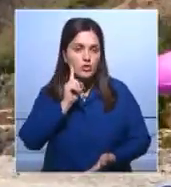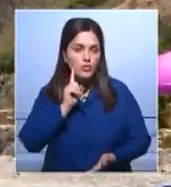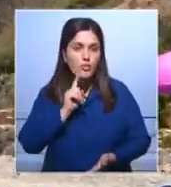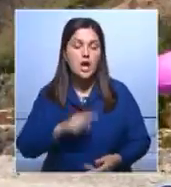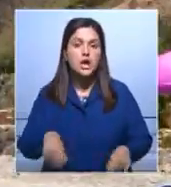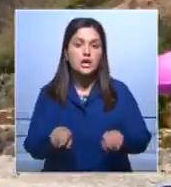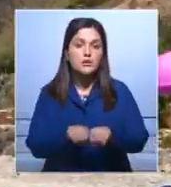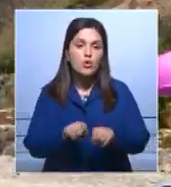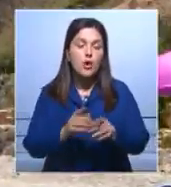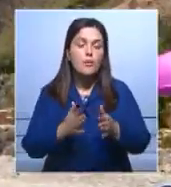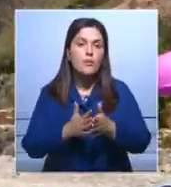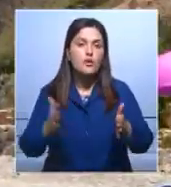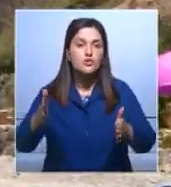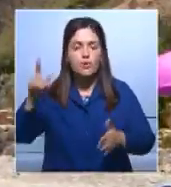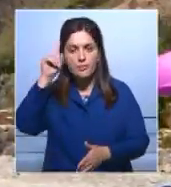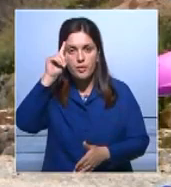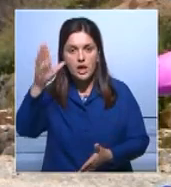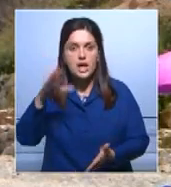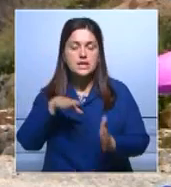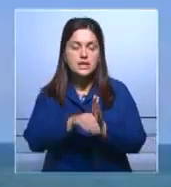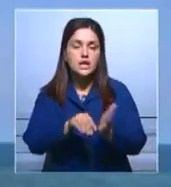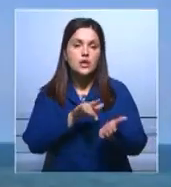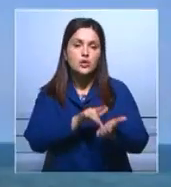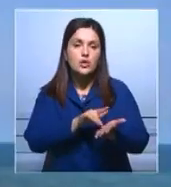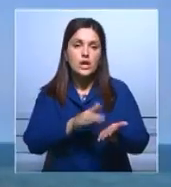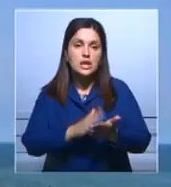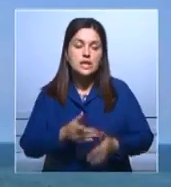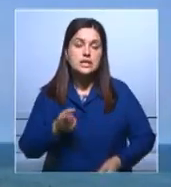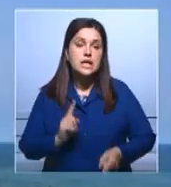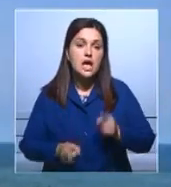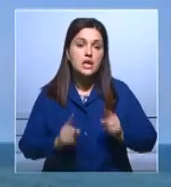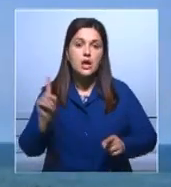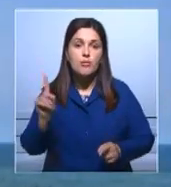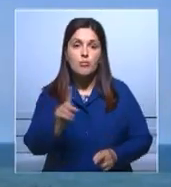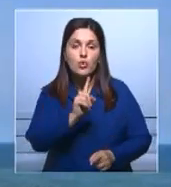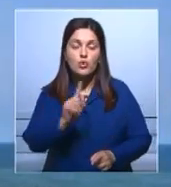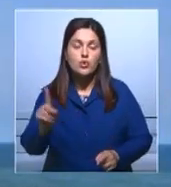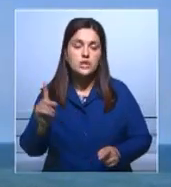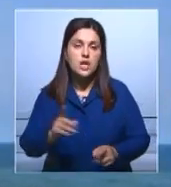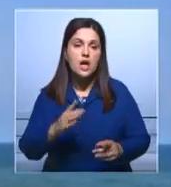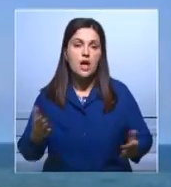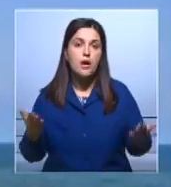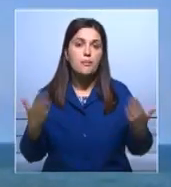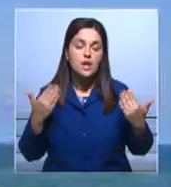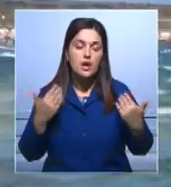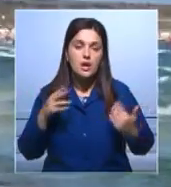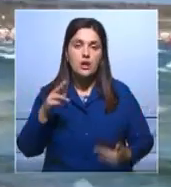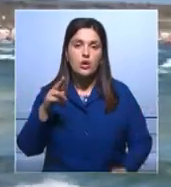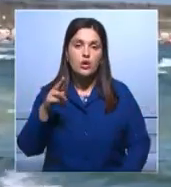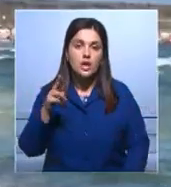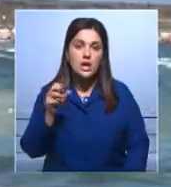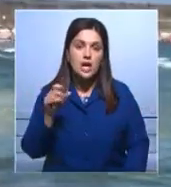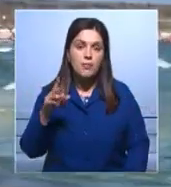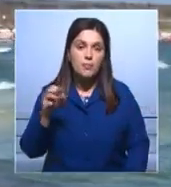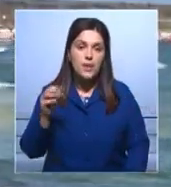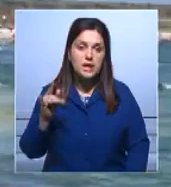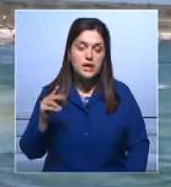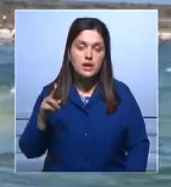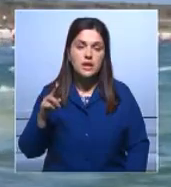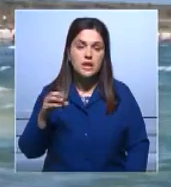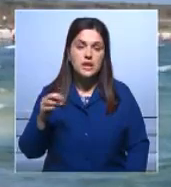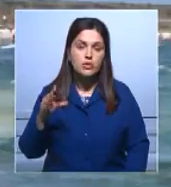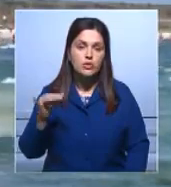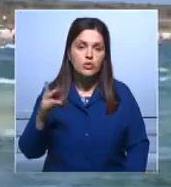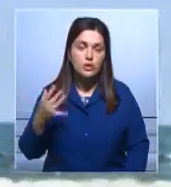Румынию. Большой популярностью среди туристов пользуются настоящие музеи природы – Карпаты и Дельта Дуная. Жадра Джайзна,